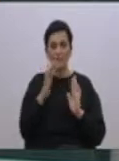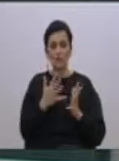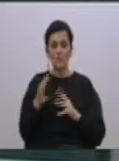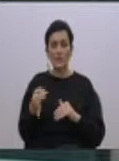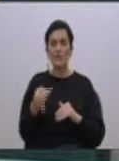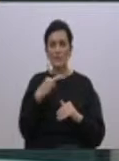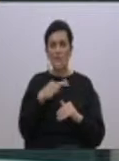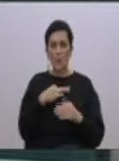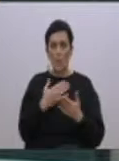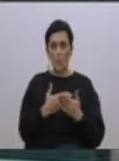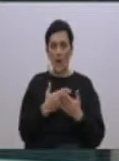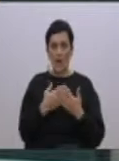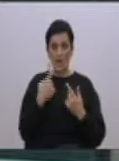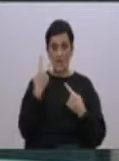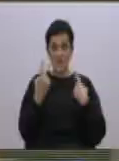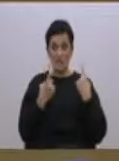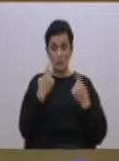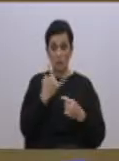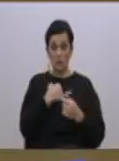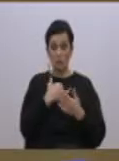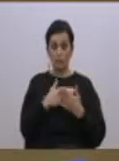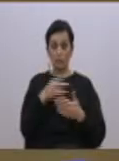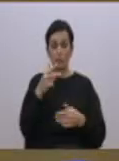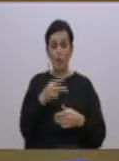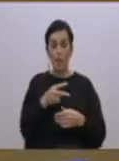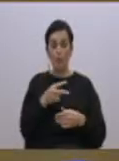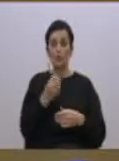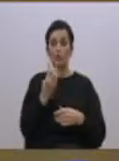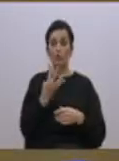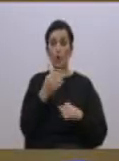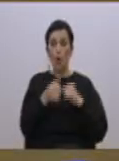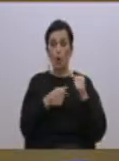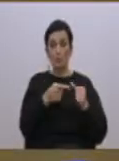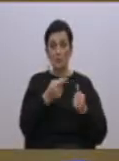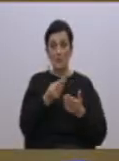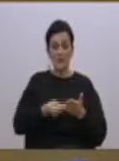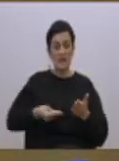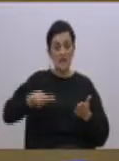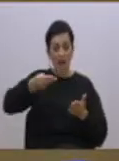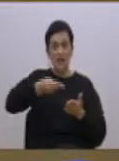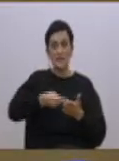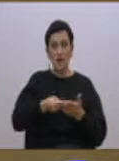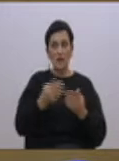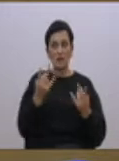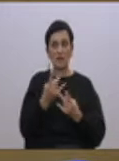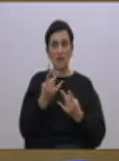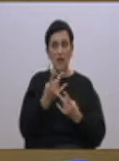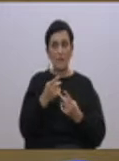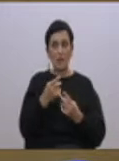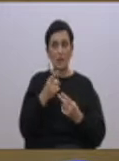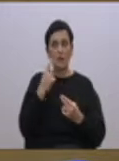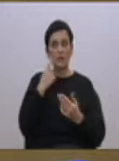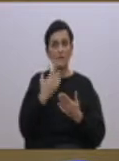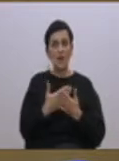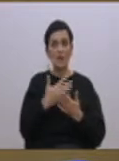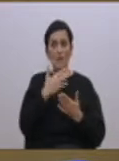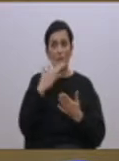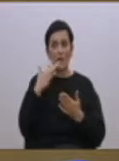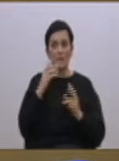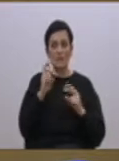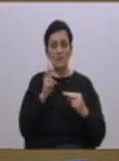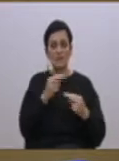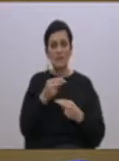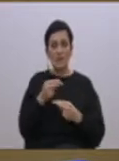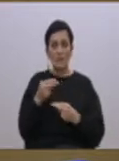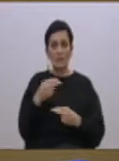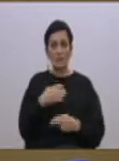გვეუბნებიან მაგალითად რომ ინფორმაცია რომელიც გვაქვს და 2014 წელს არის განახლება საჭიროებს ამ თვალსაზრისით საყურადღებოა ბევრი მნიშვნელოვანი თემის თვალსაზრისით